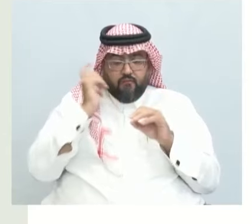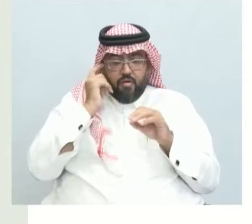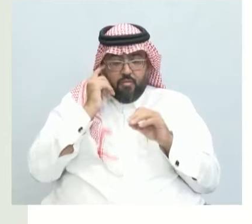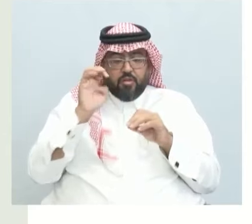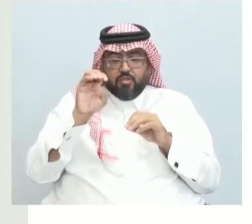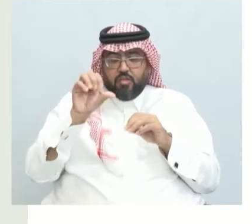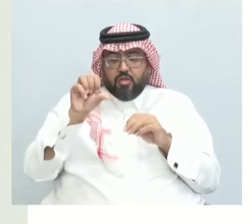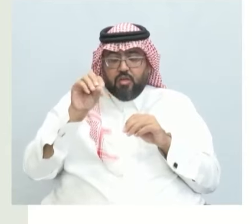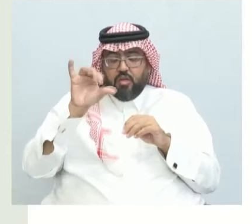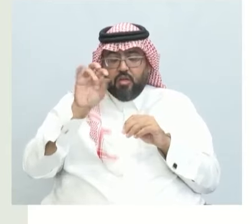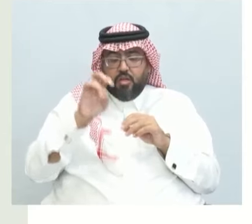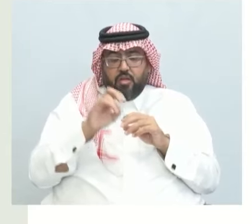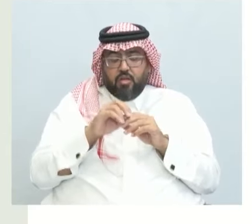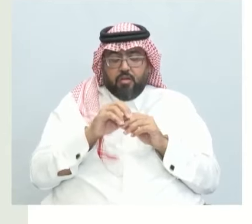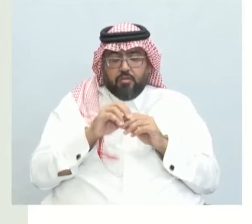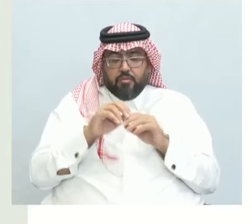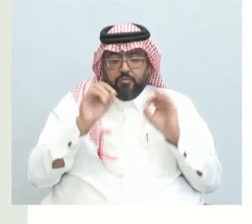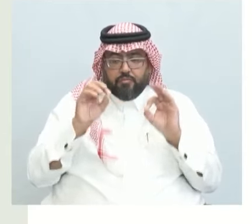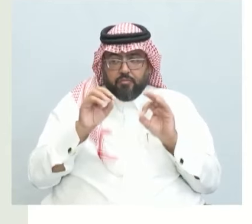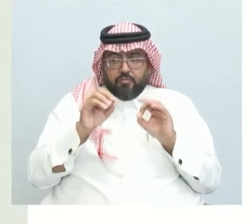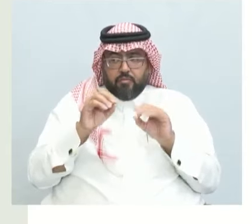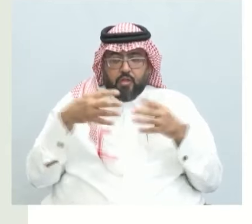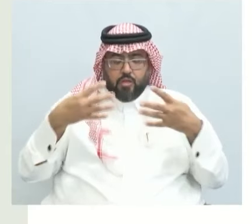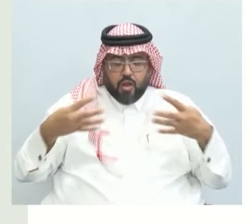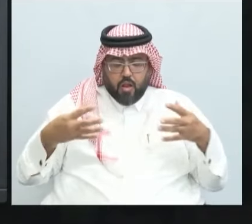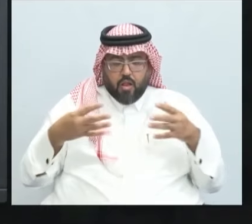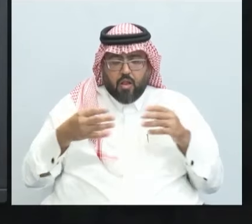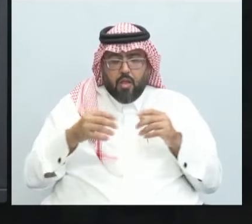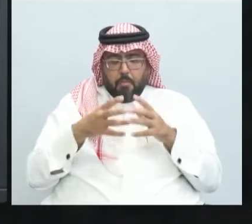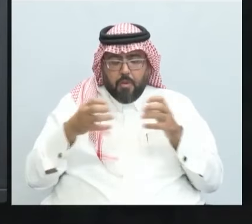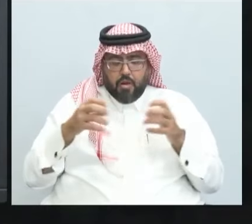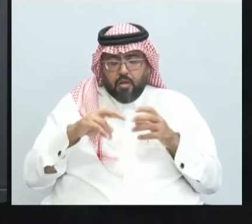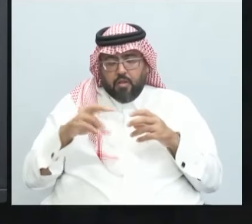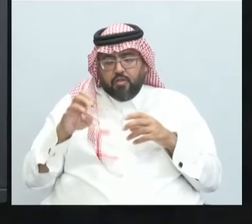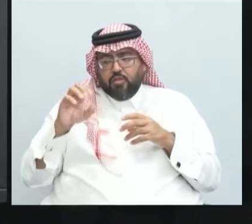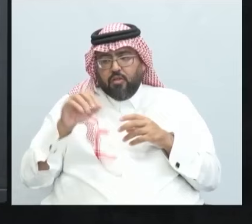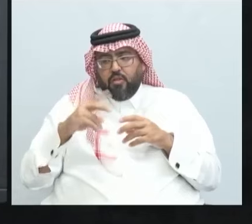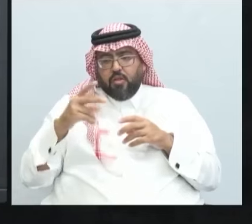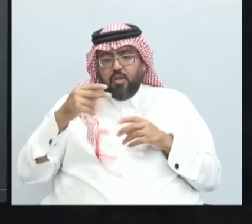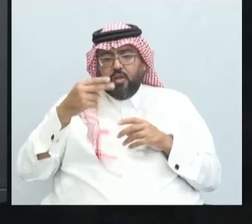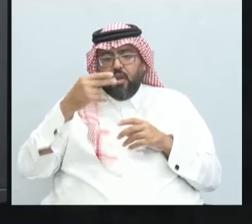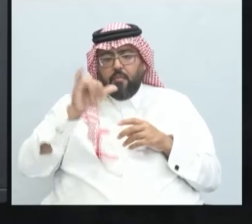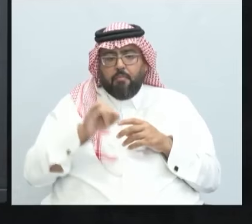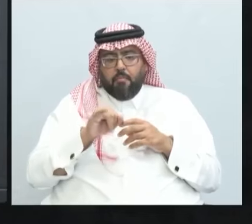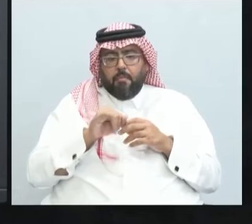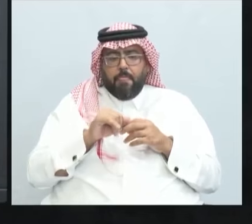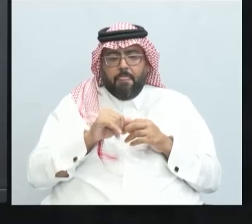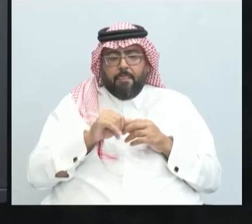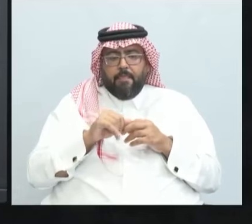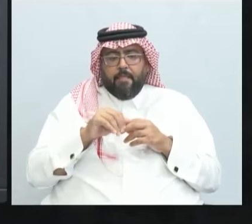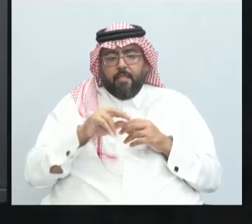ما رايك هل تميل الى ان ال الجاهليه بمعنى ضد العلم ام انها ضد الحلم ام انها